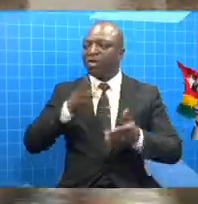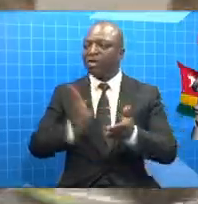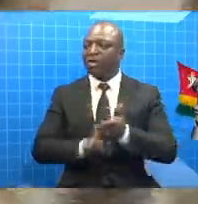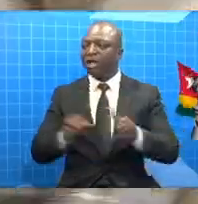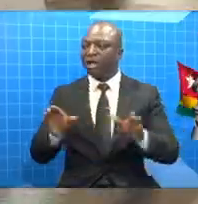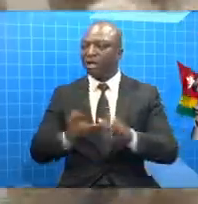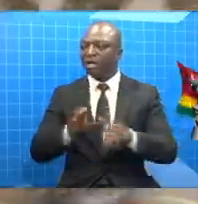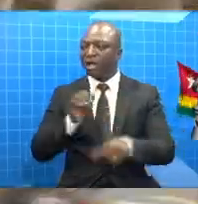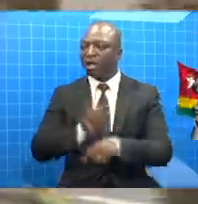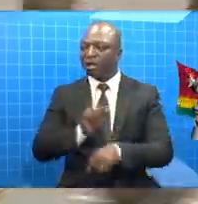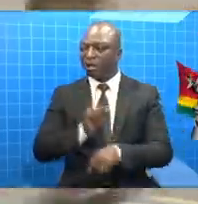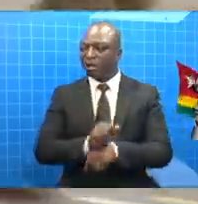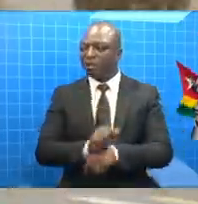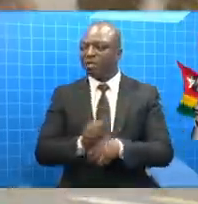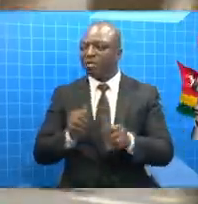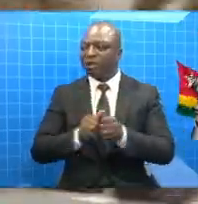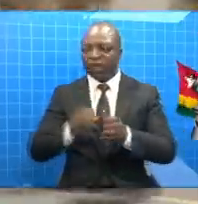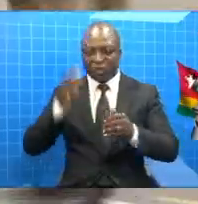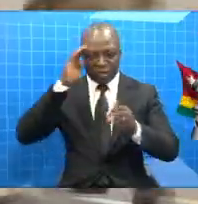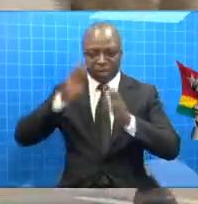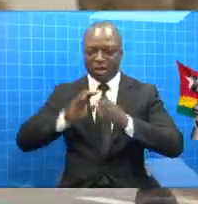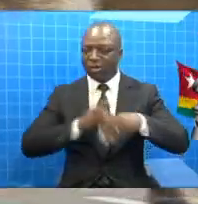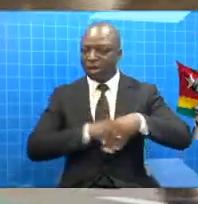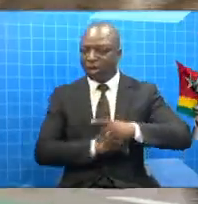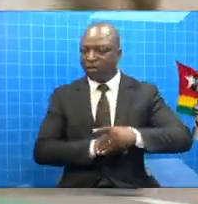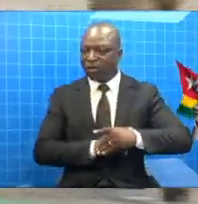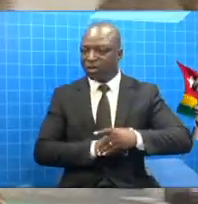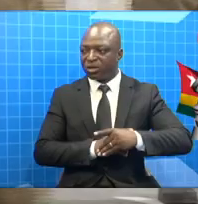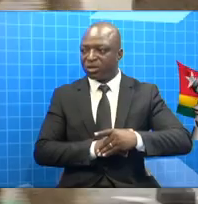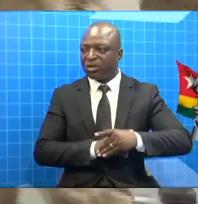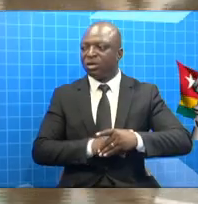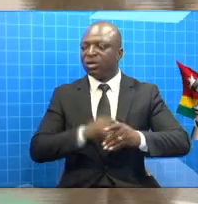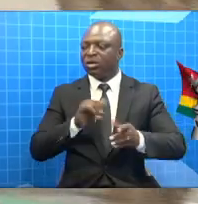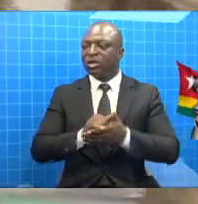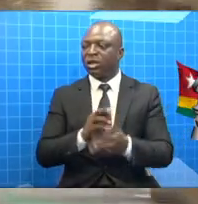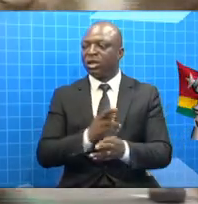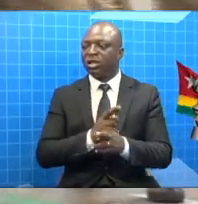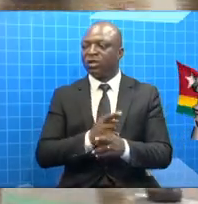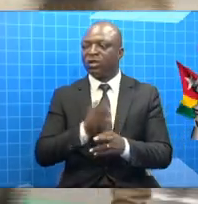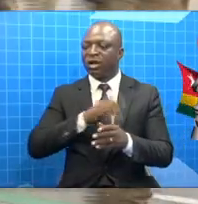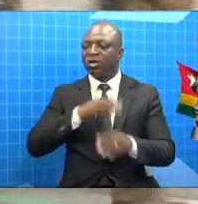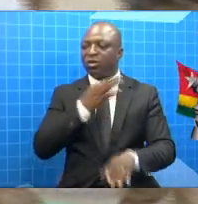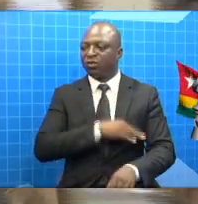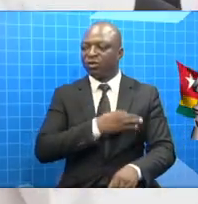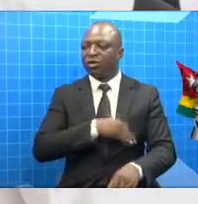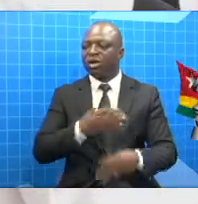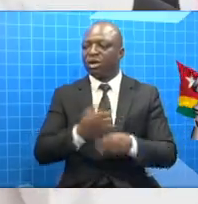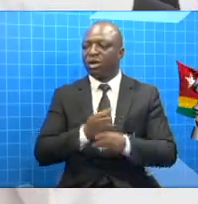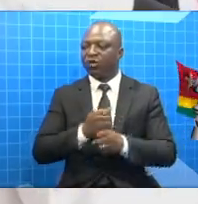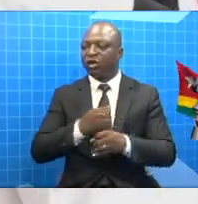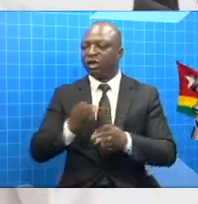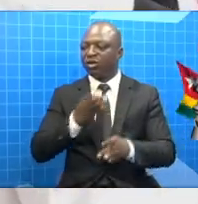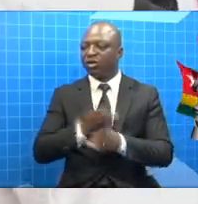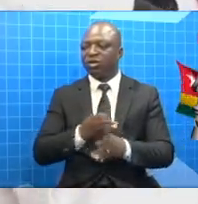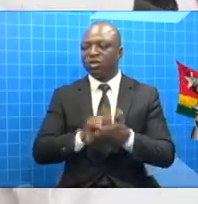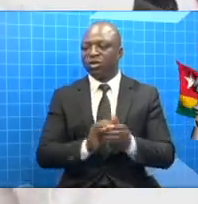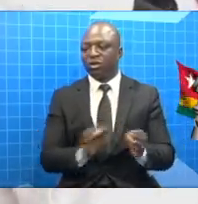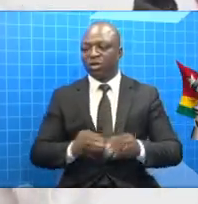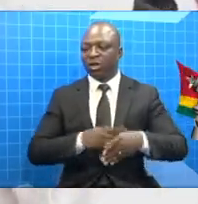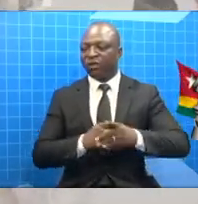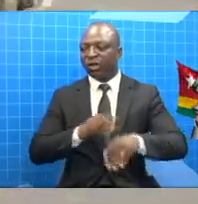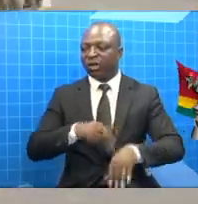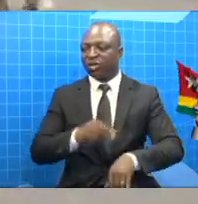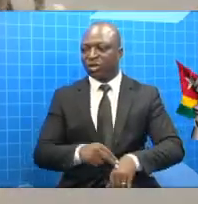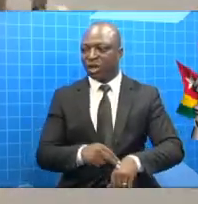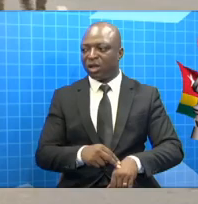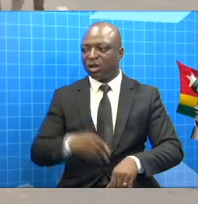contrat de service avec le ministère de la Défense. Cette réserve est le fruit de la refondation de l'outil de défense nationale